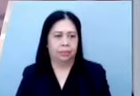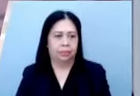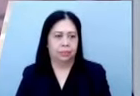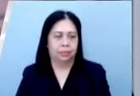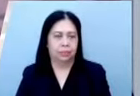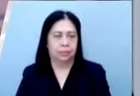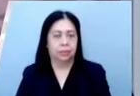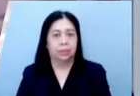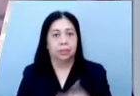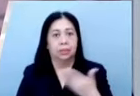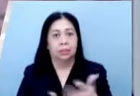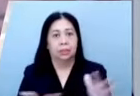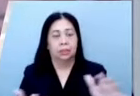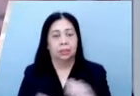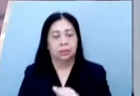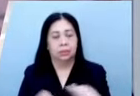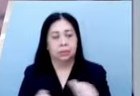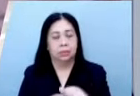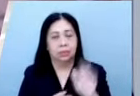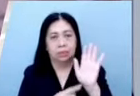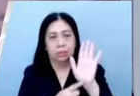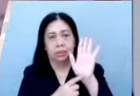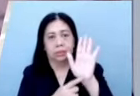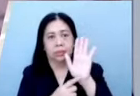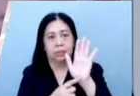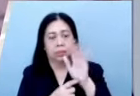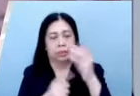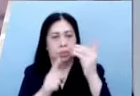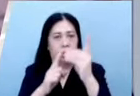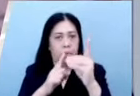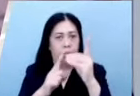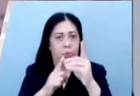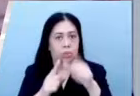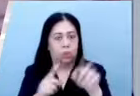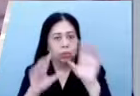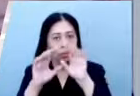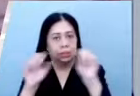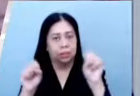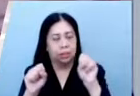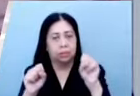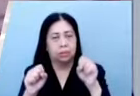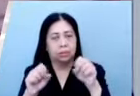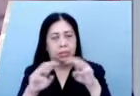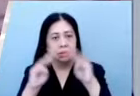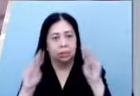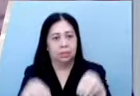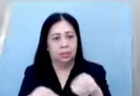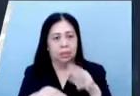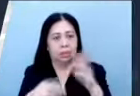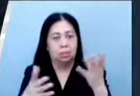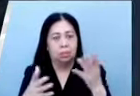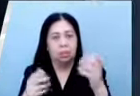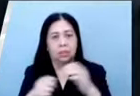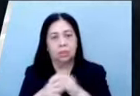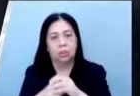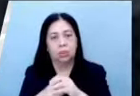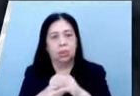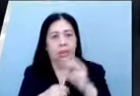Winasak ng mga nakikilos protesta ang pinto ng Presidential Palace ng Bansang Mexico.